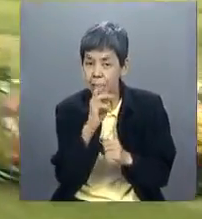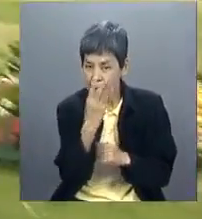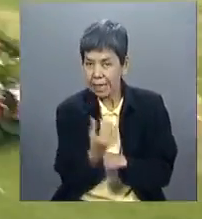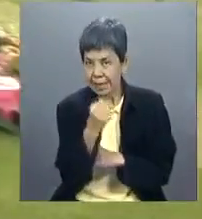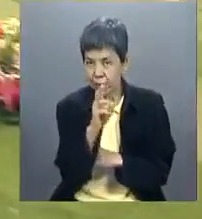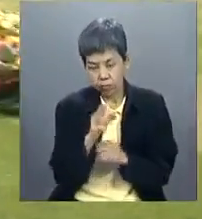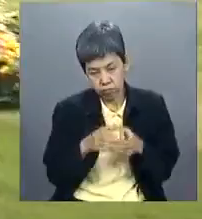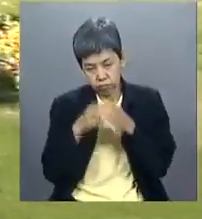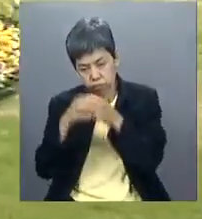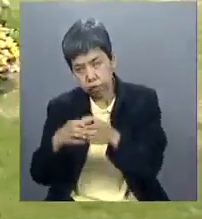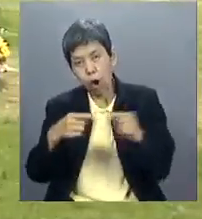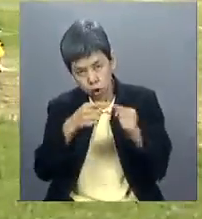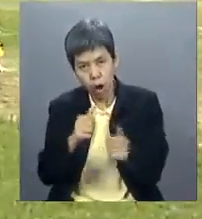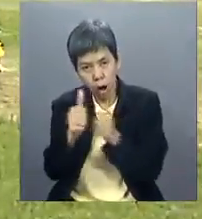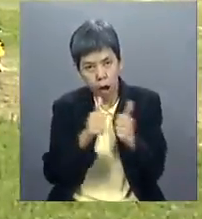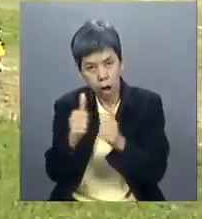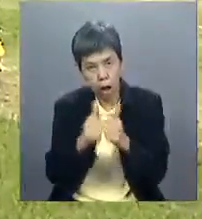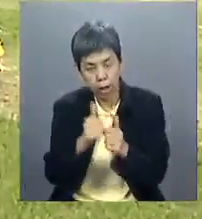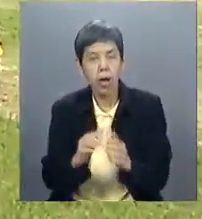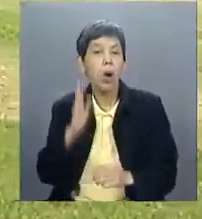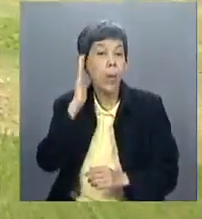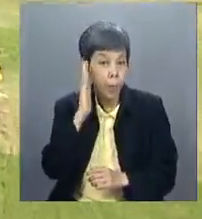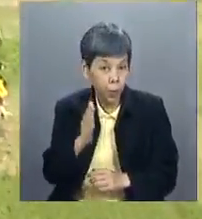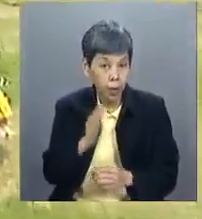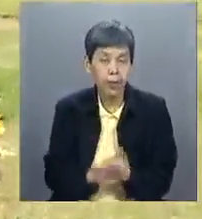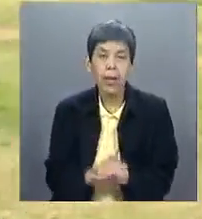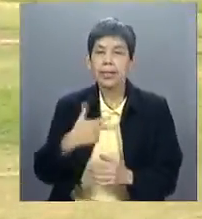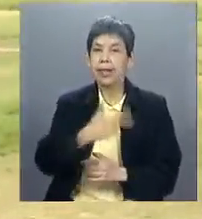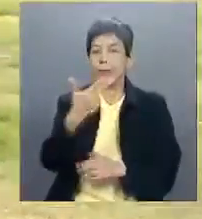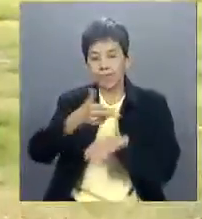ายไปแข่งขันต่อในรอบชิงชนะเลิศวันพรุ่งนี้